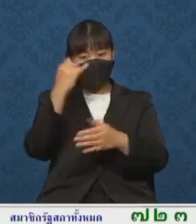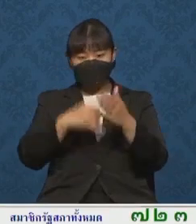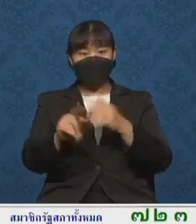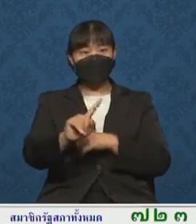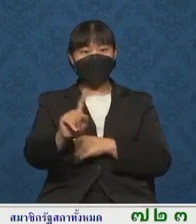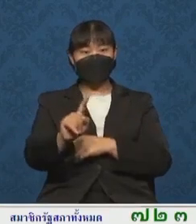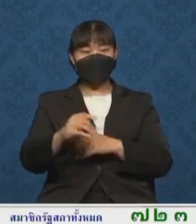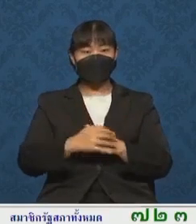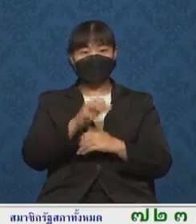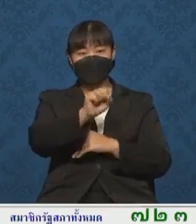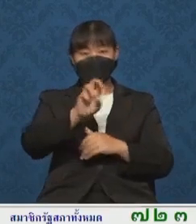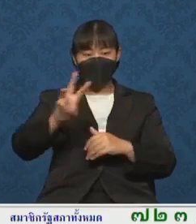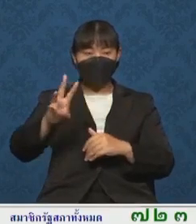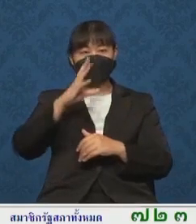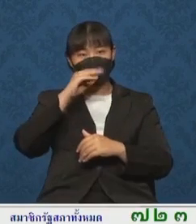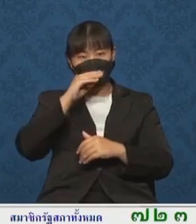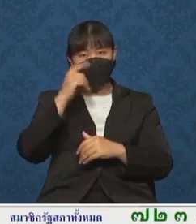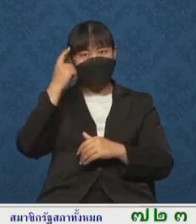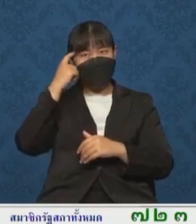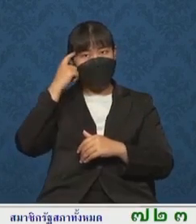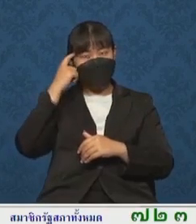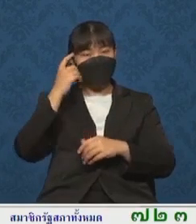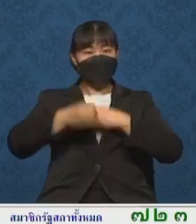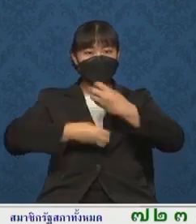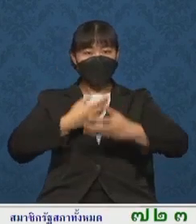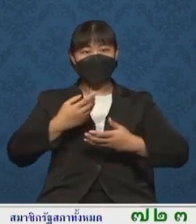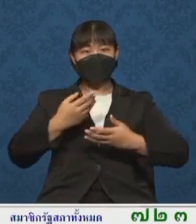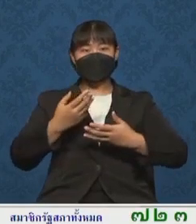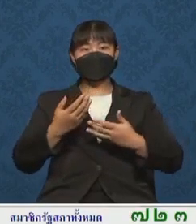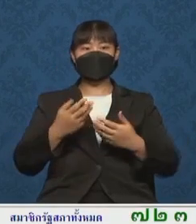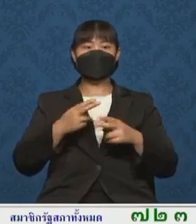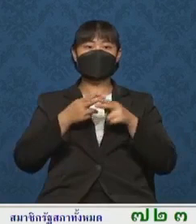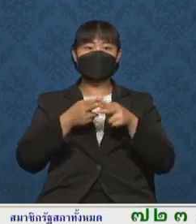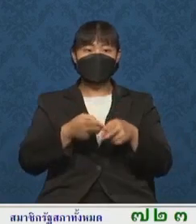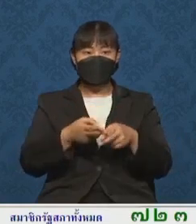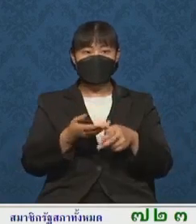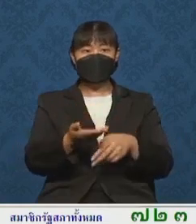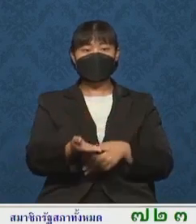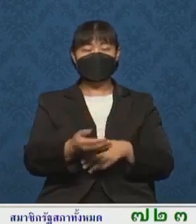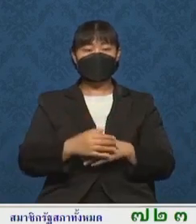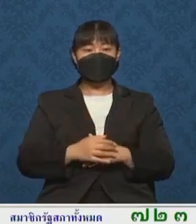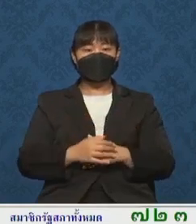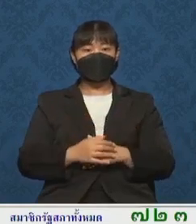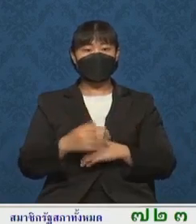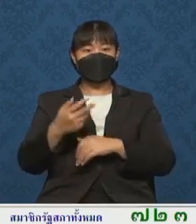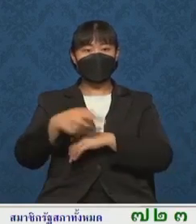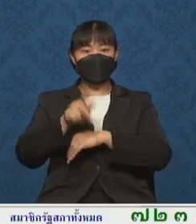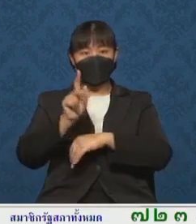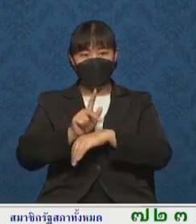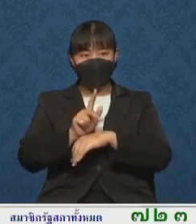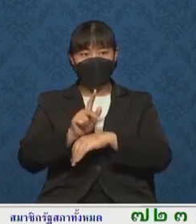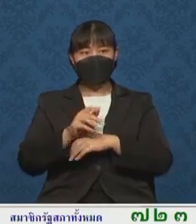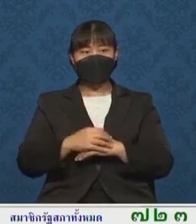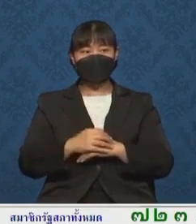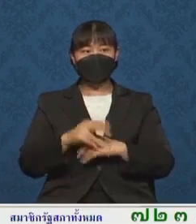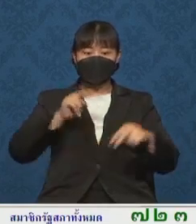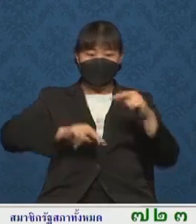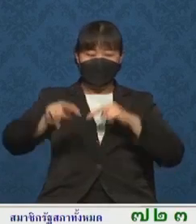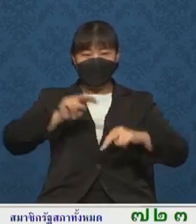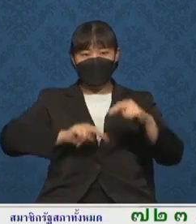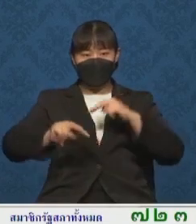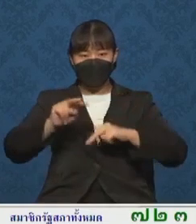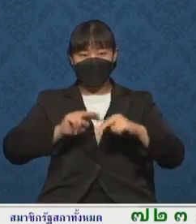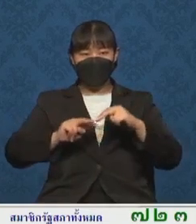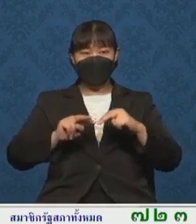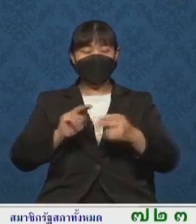สวกำลังพูดเนี่ยเป็นการแสดงความคิดเห็นเป็นการอภิปรายแต่ท่านประธานต้องควบคุมการประชุมให้อยู่ในความเรียบ